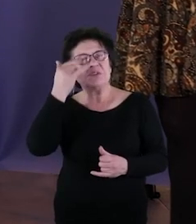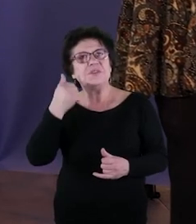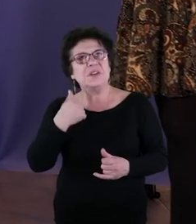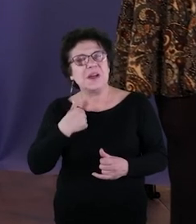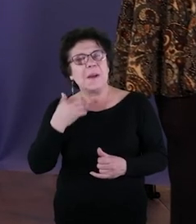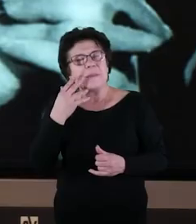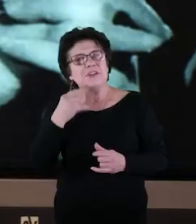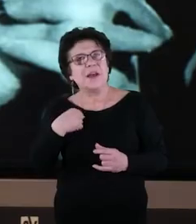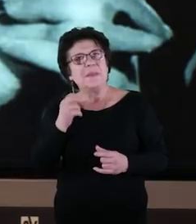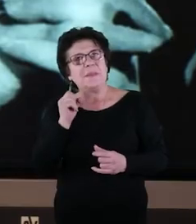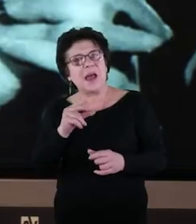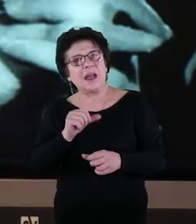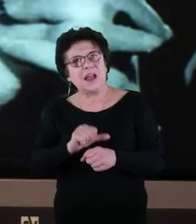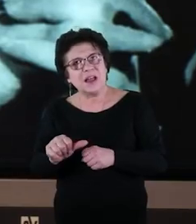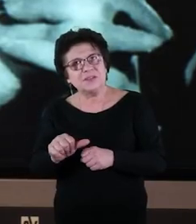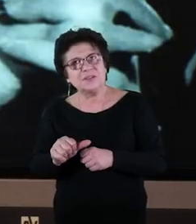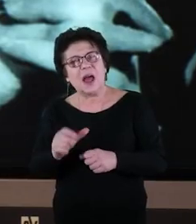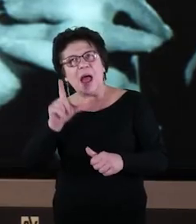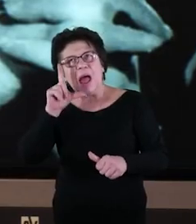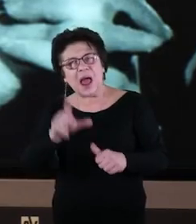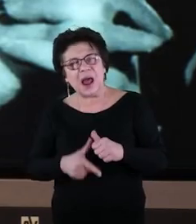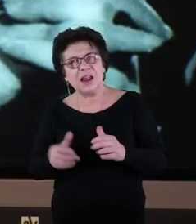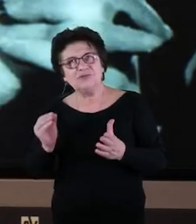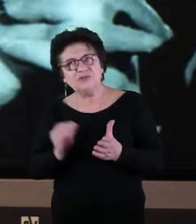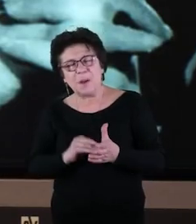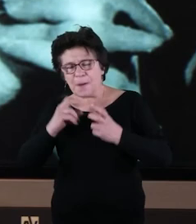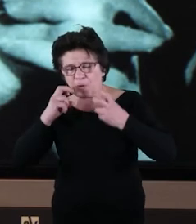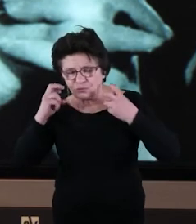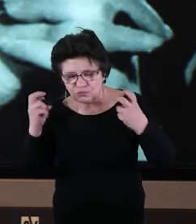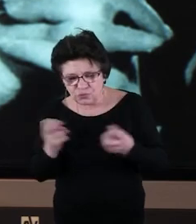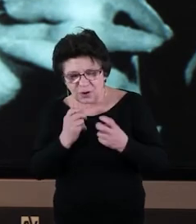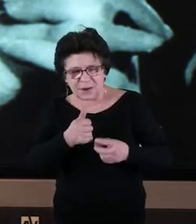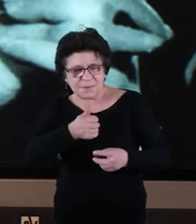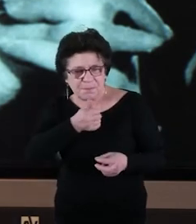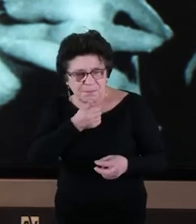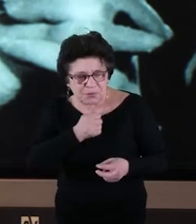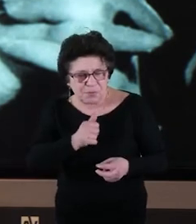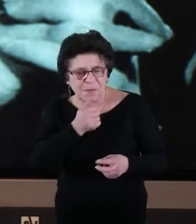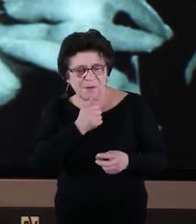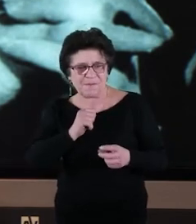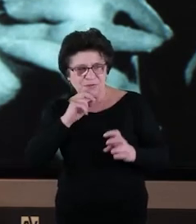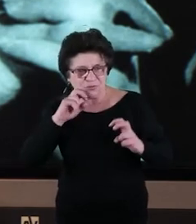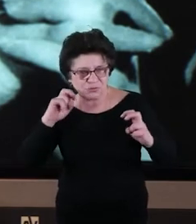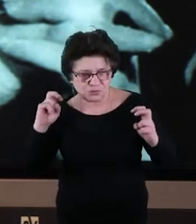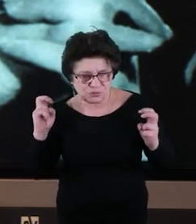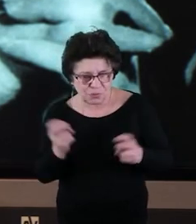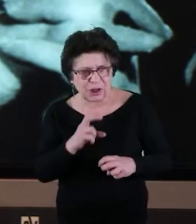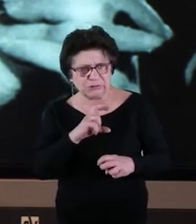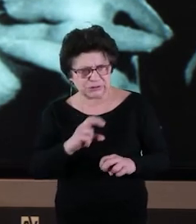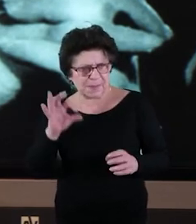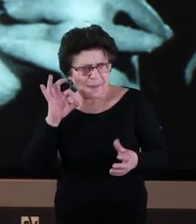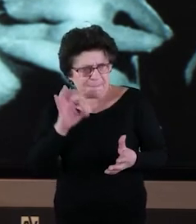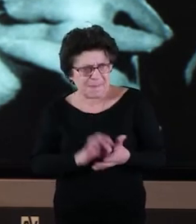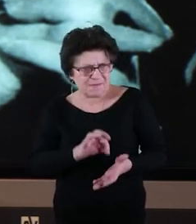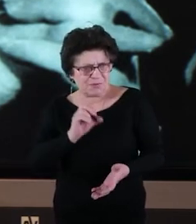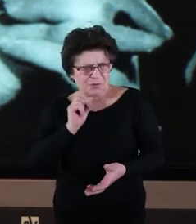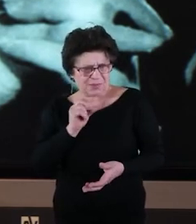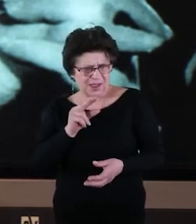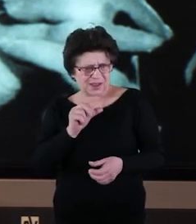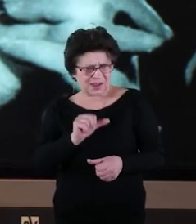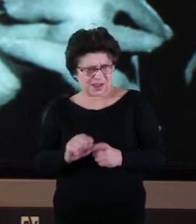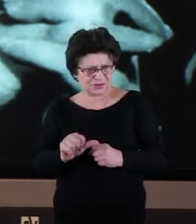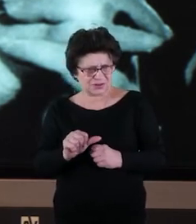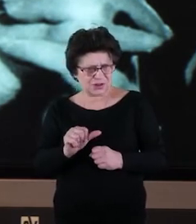zupełnie odmiennego zdania żeby próbować zadawać sobie pytania czy aby na pewno aby na pewno